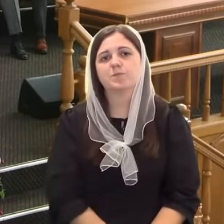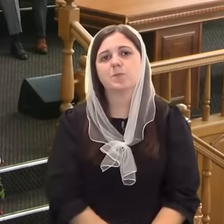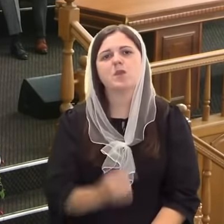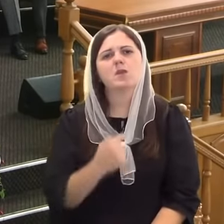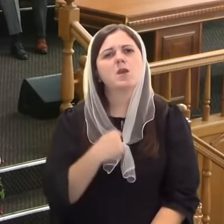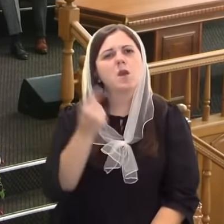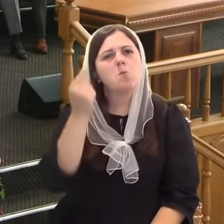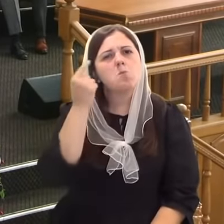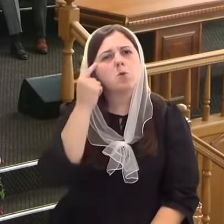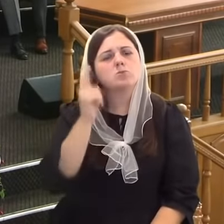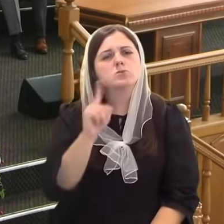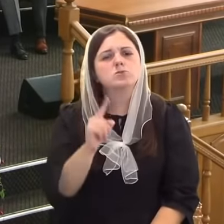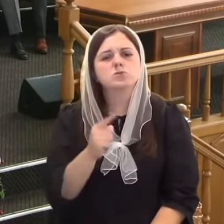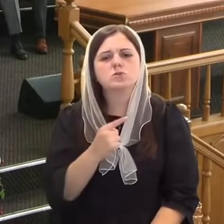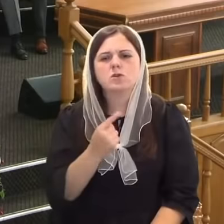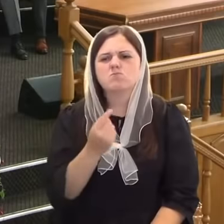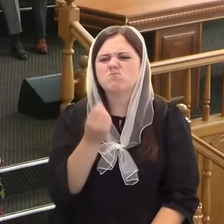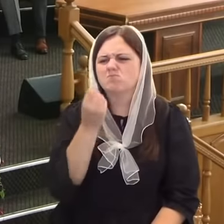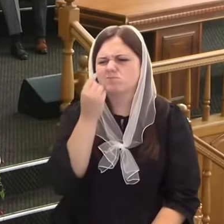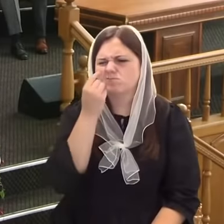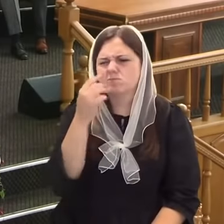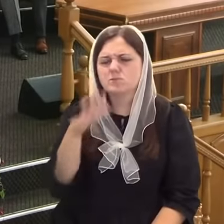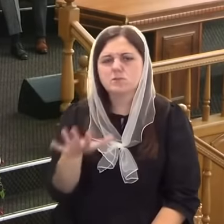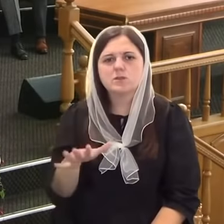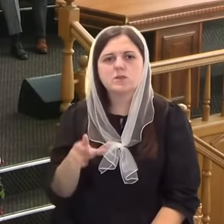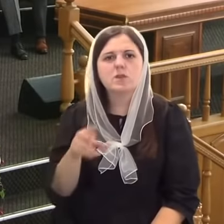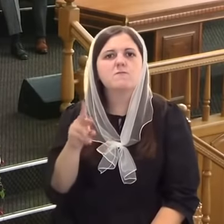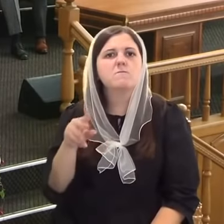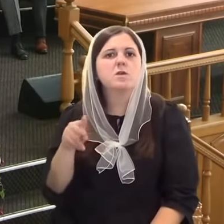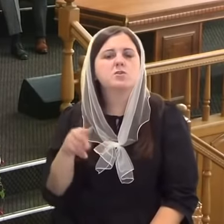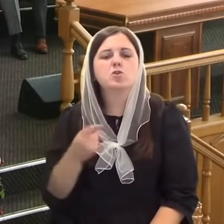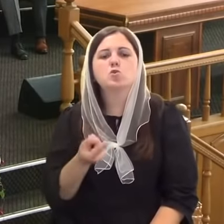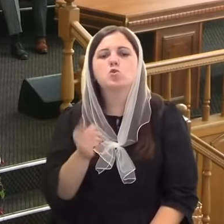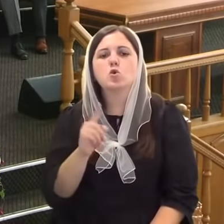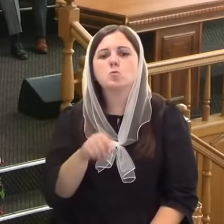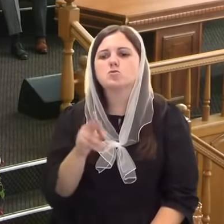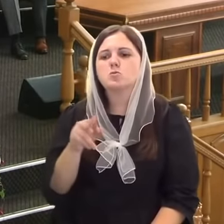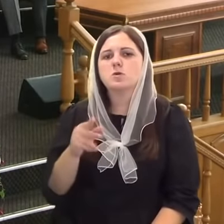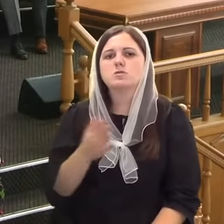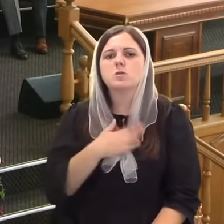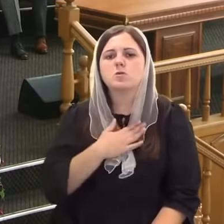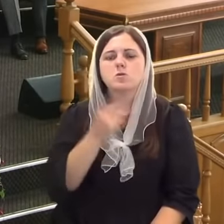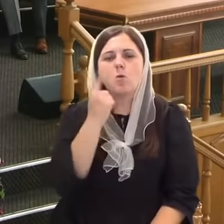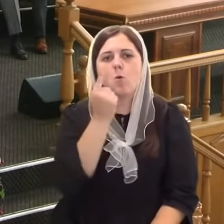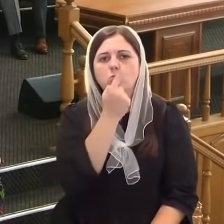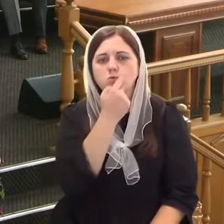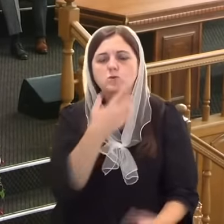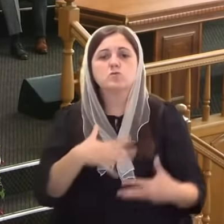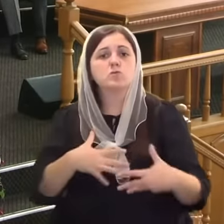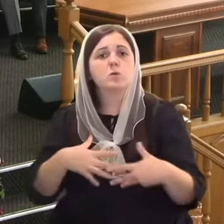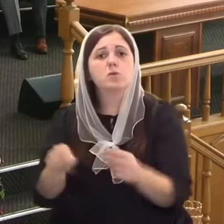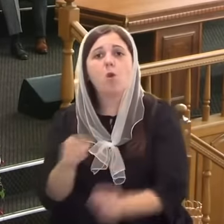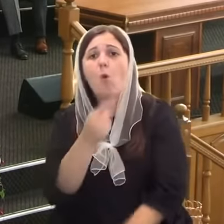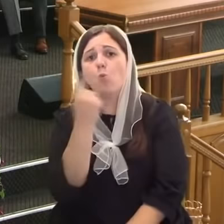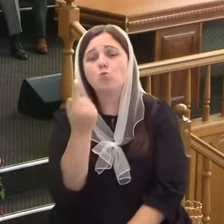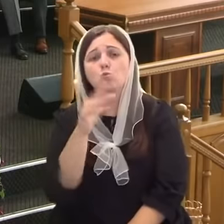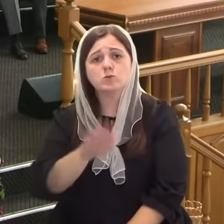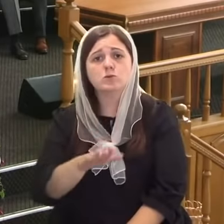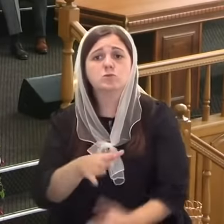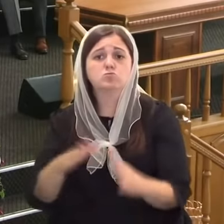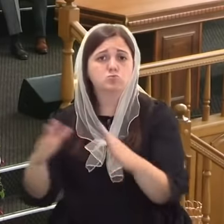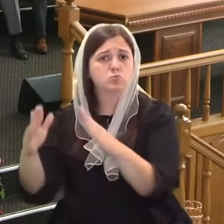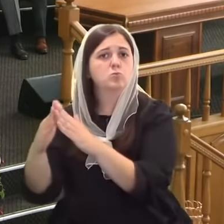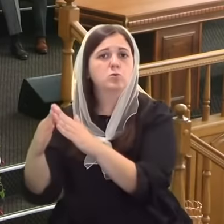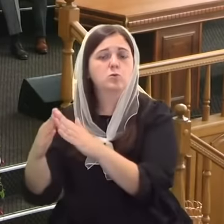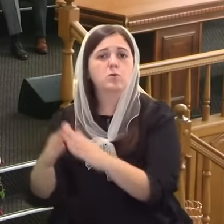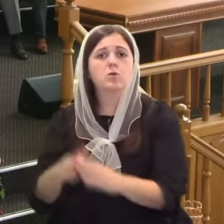Я помню, что я ненавидел пятницу, потому что в пятницу на моих глазах забирали кого-то домой. У